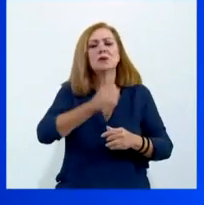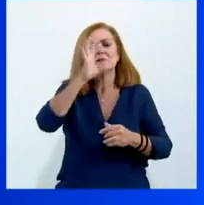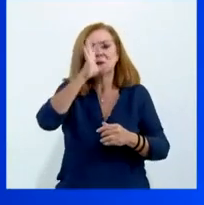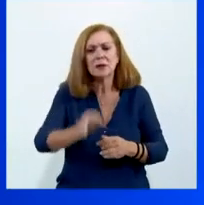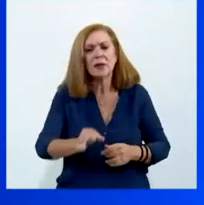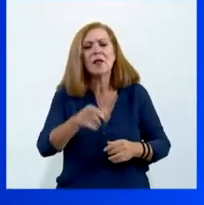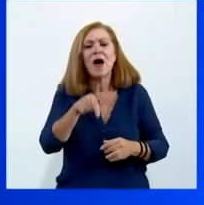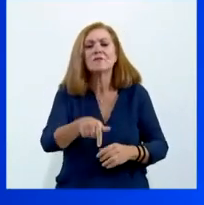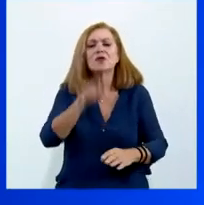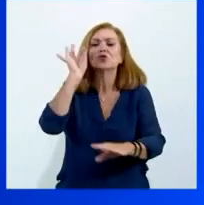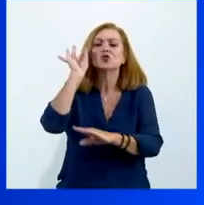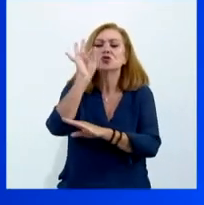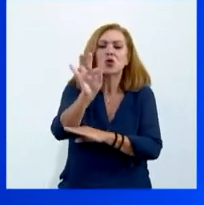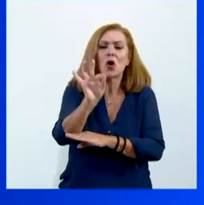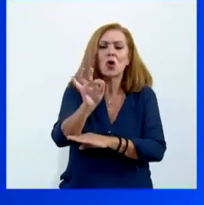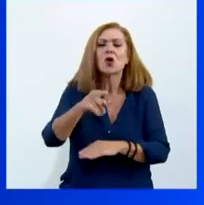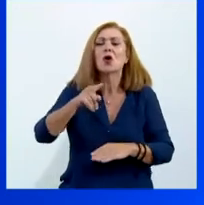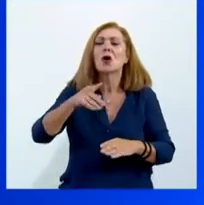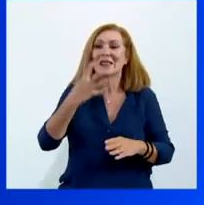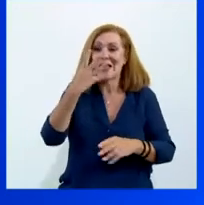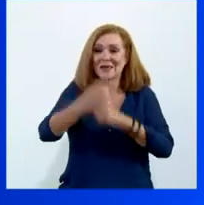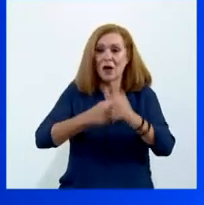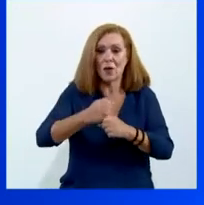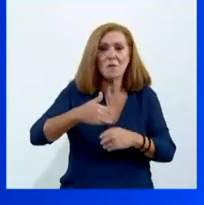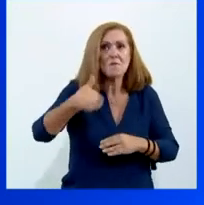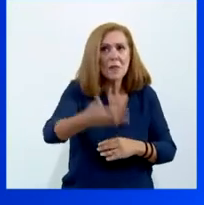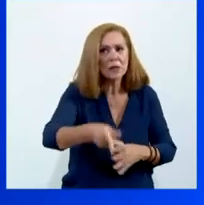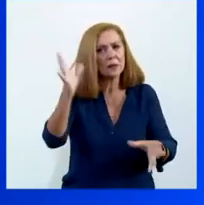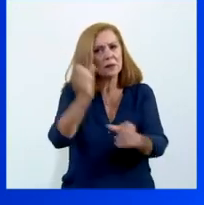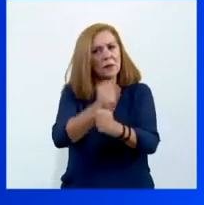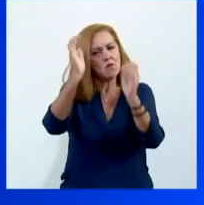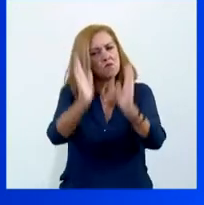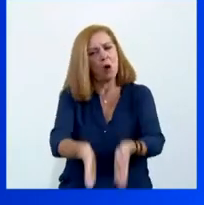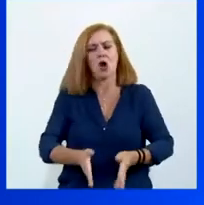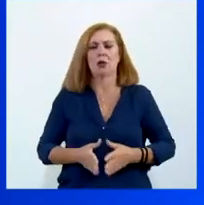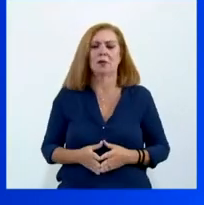ότι ο στόχος αυτός στο τέλος της τετραετίας θα μπορεί να έχει επιτευχθεί.